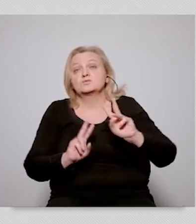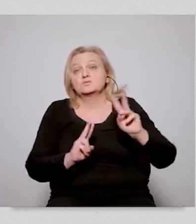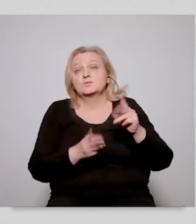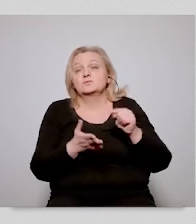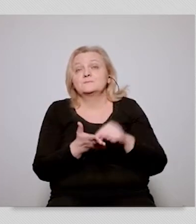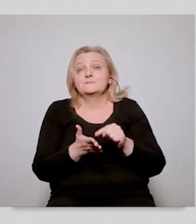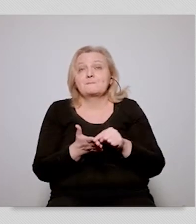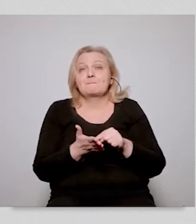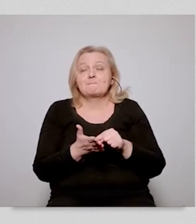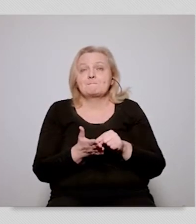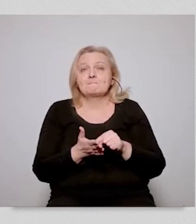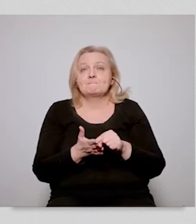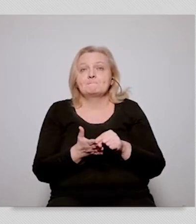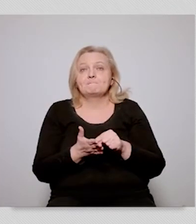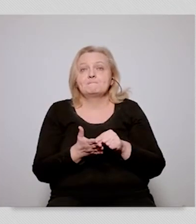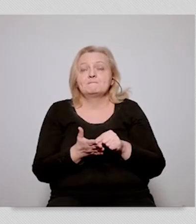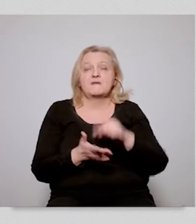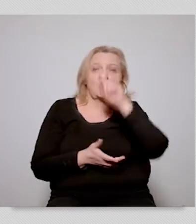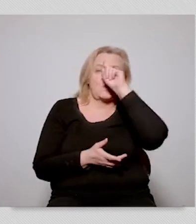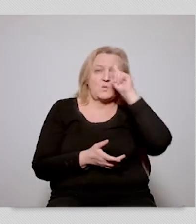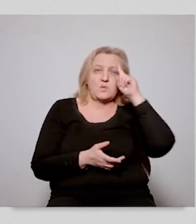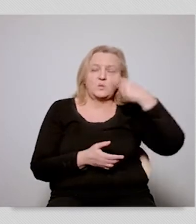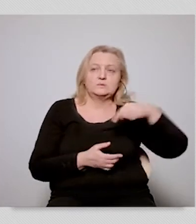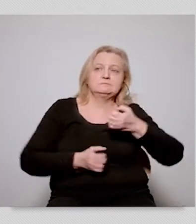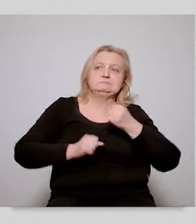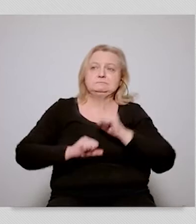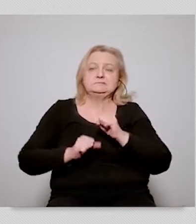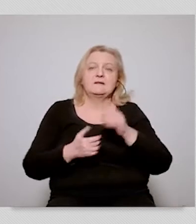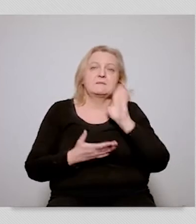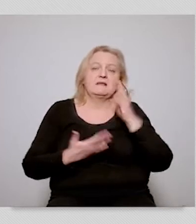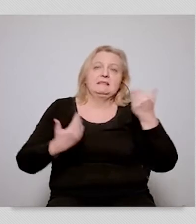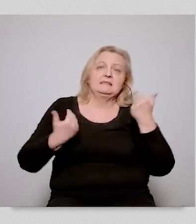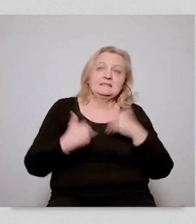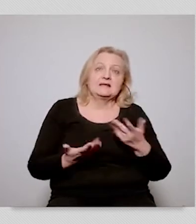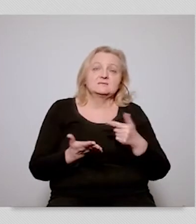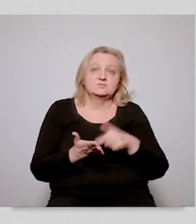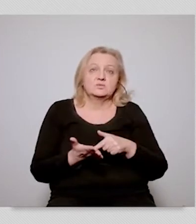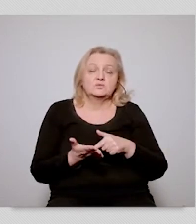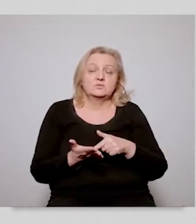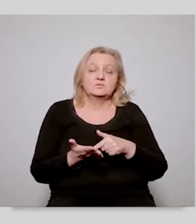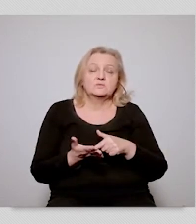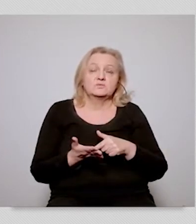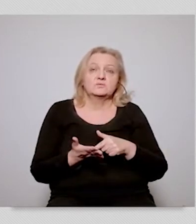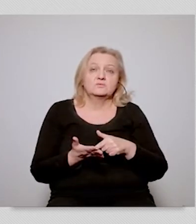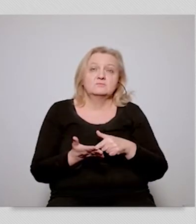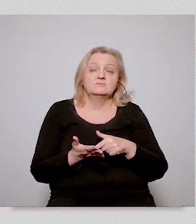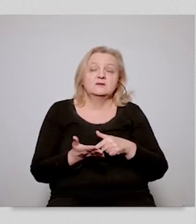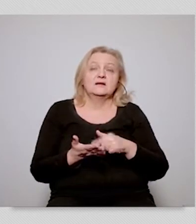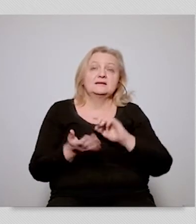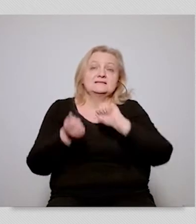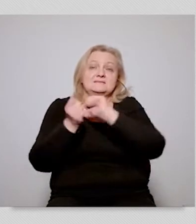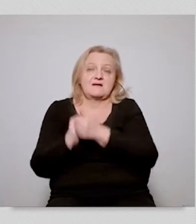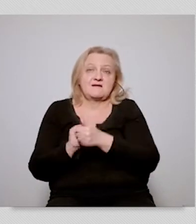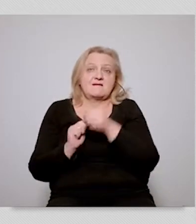po prostu opór społeczny będzie tak silny przeciwko tym zmianom,